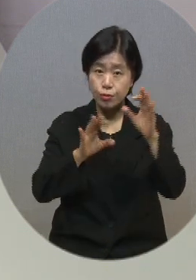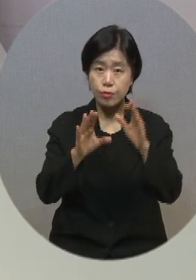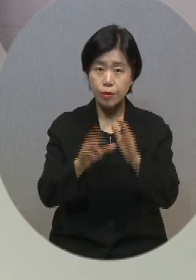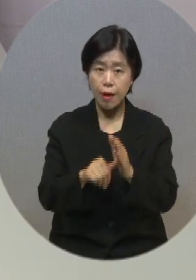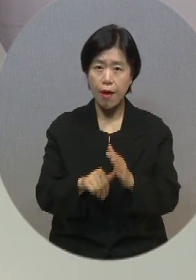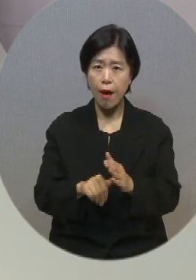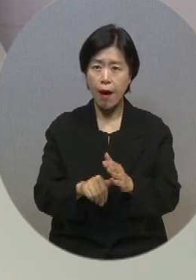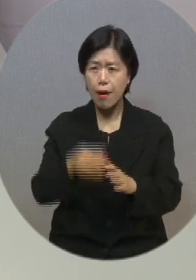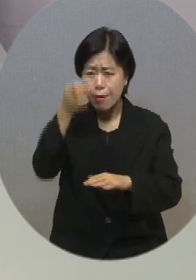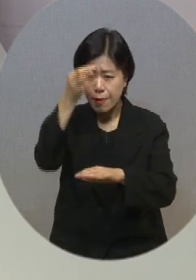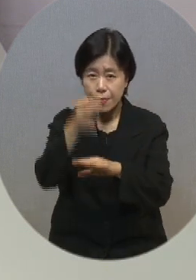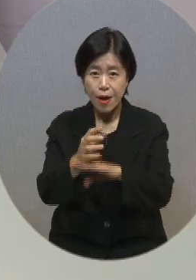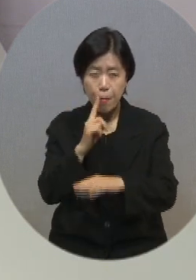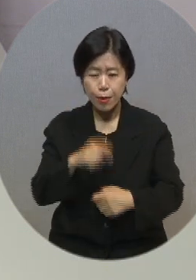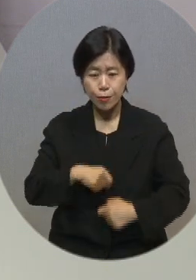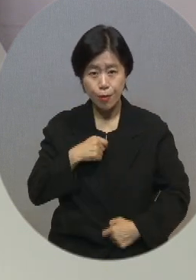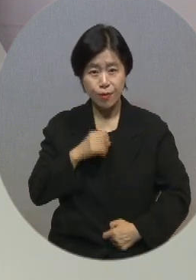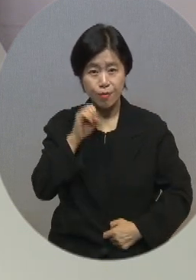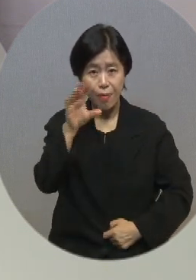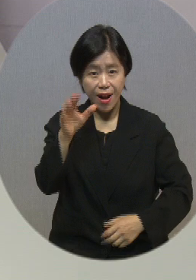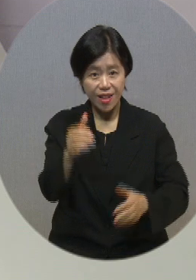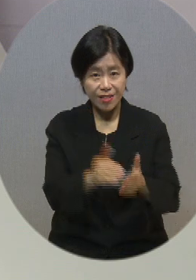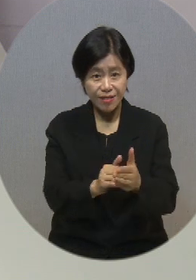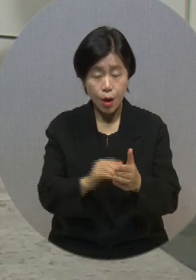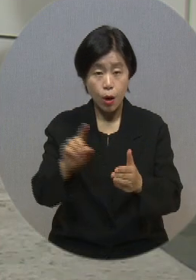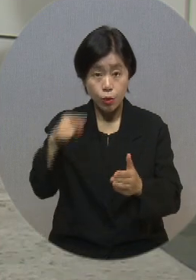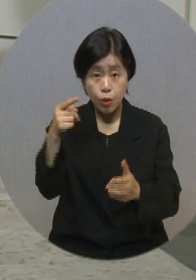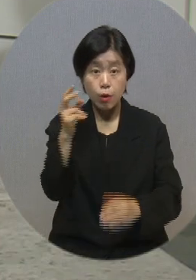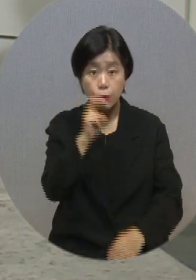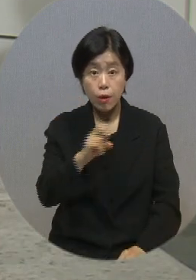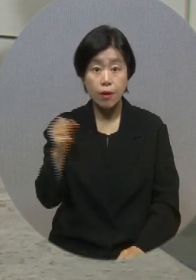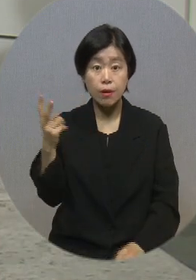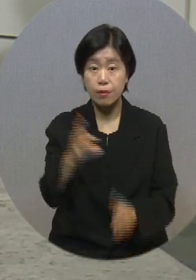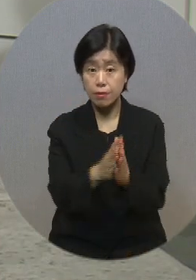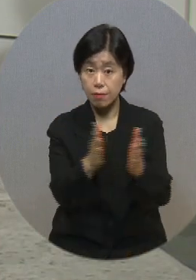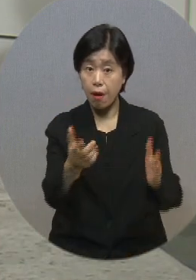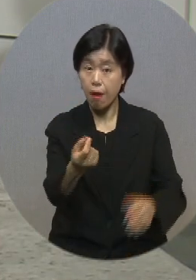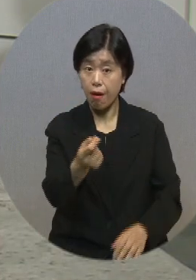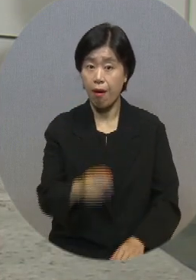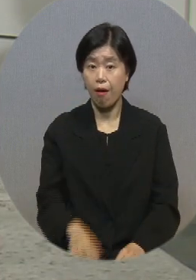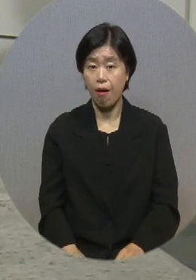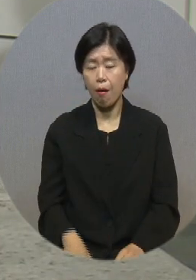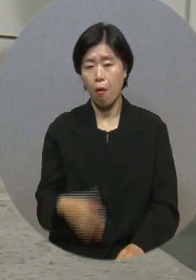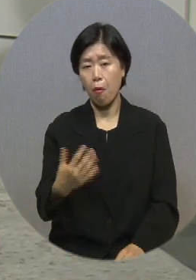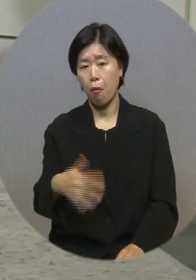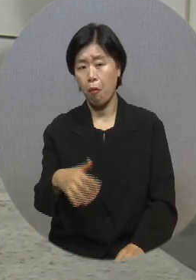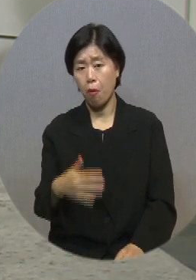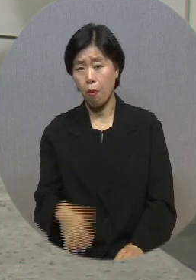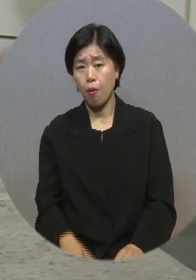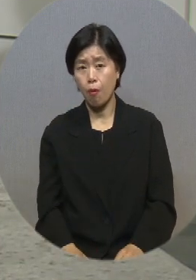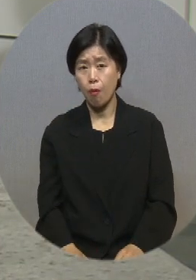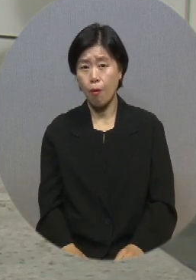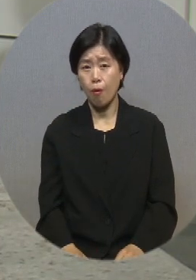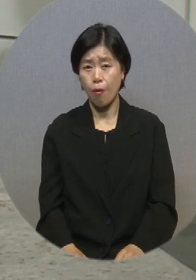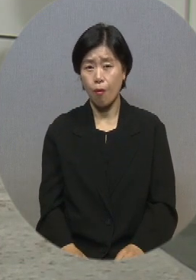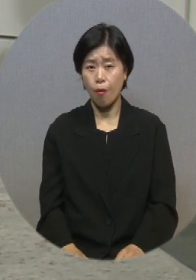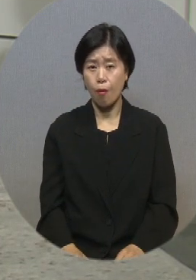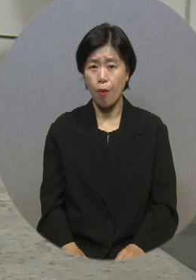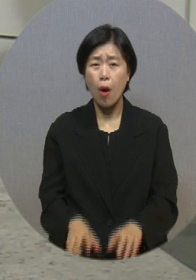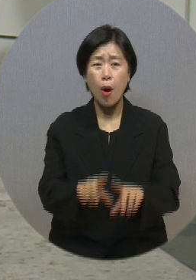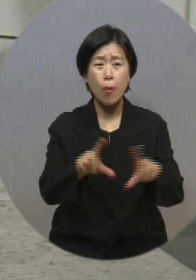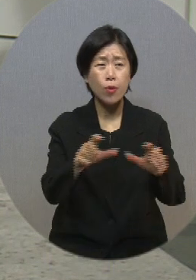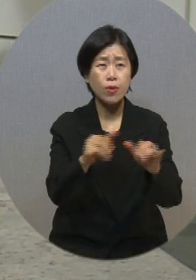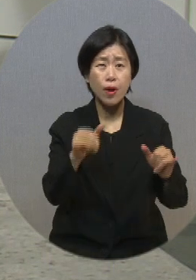하면서 그것도 수습을 잘해갖고 이렇게 네. 엮어가셨어. 네. 아마추어 분이 이렇게 수습을 한다는 거는 이런 능력은 이건